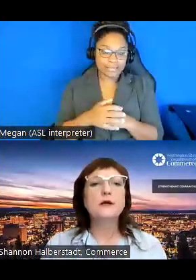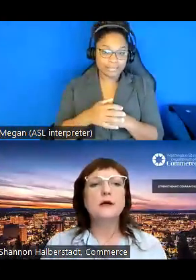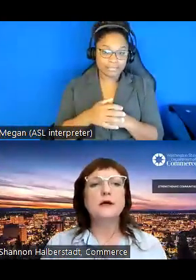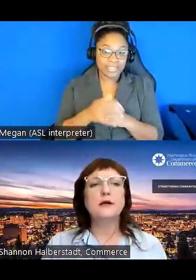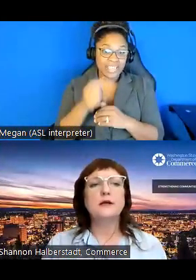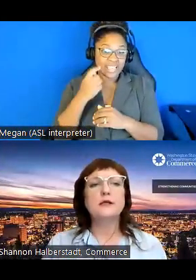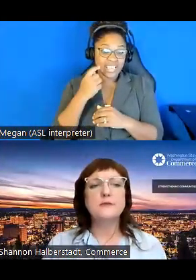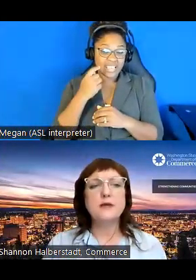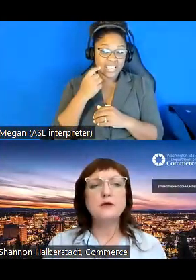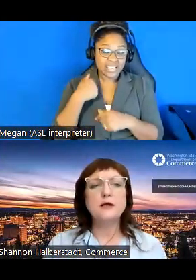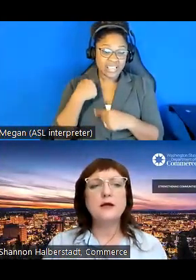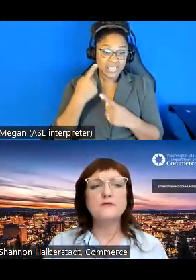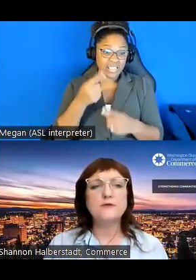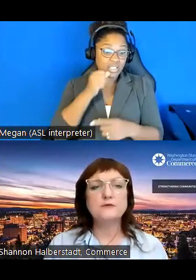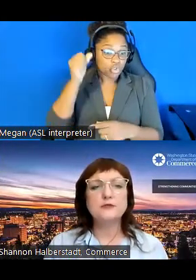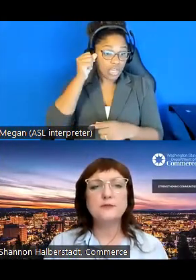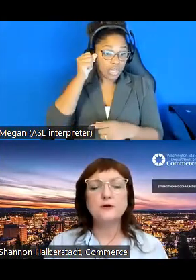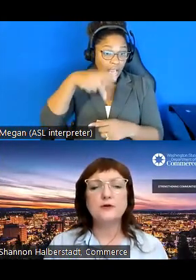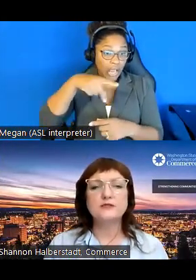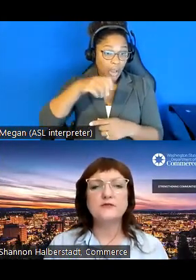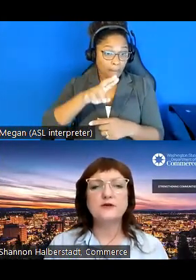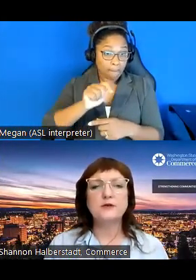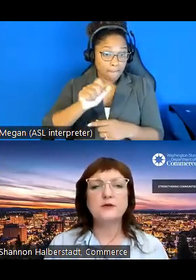어제부터 포털들이 열렸습니다.